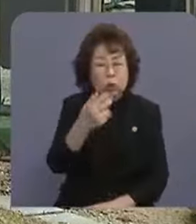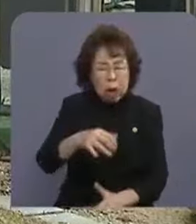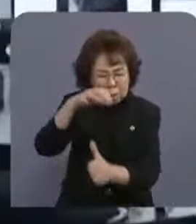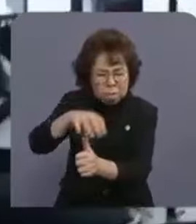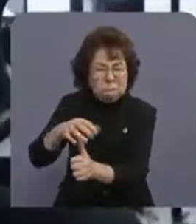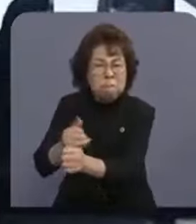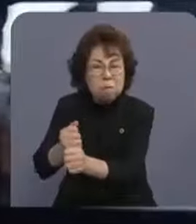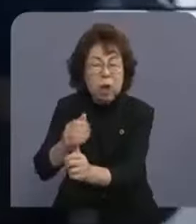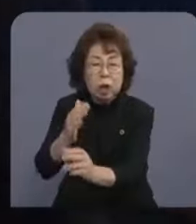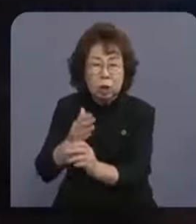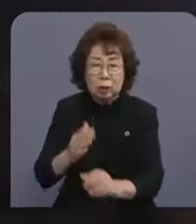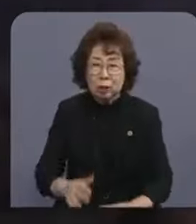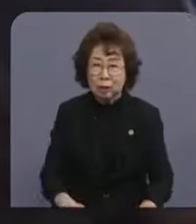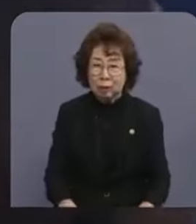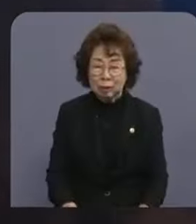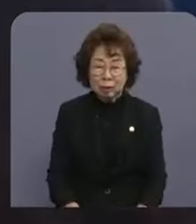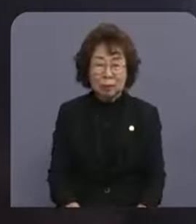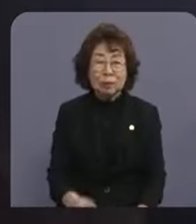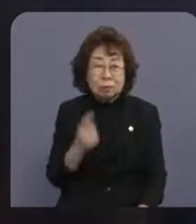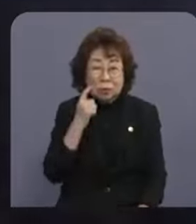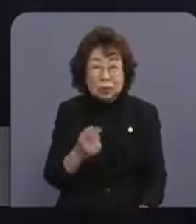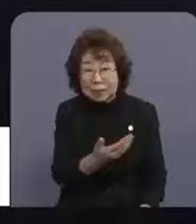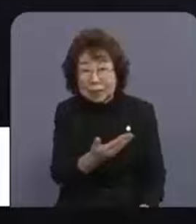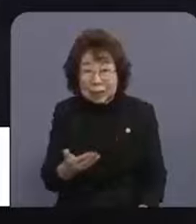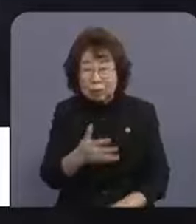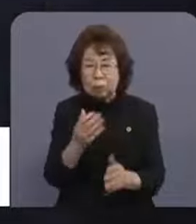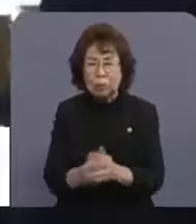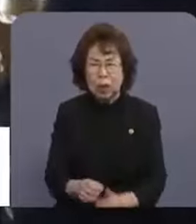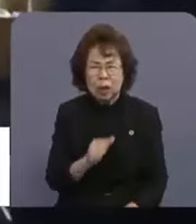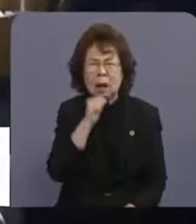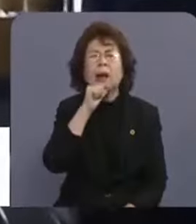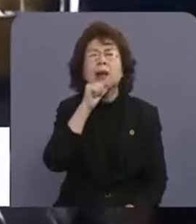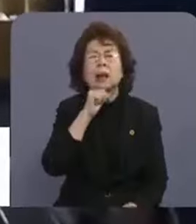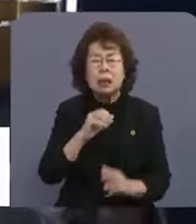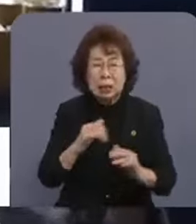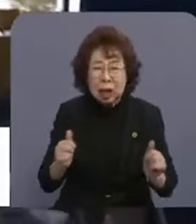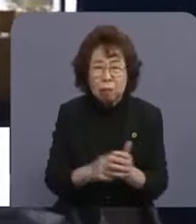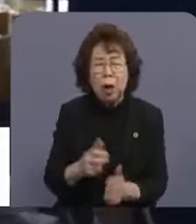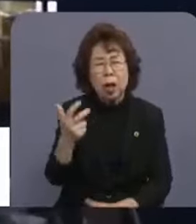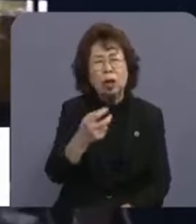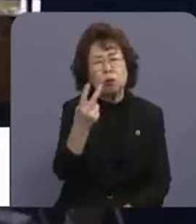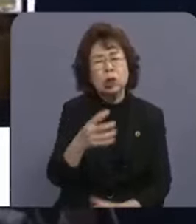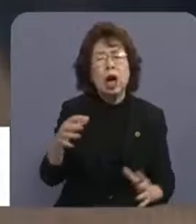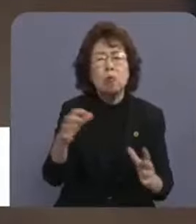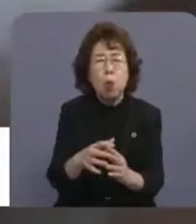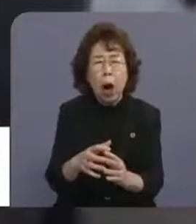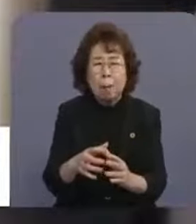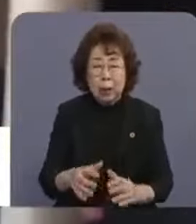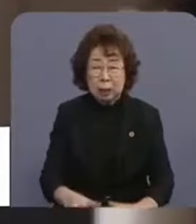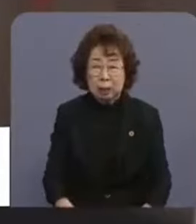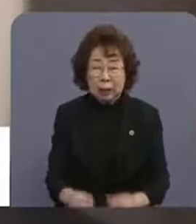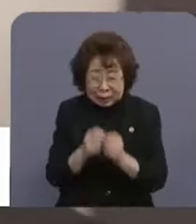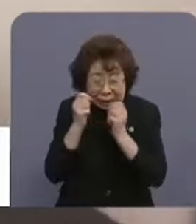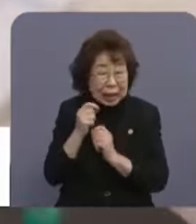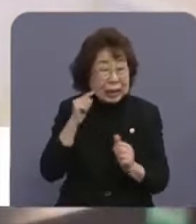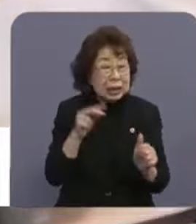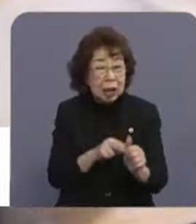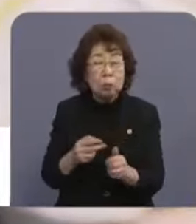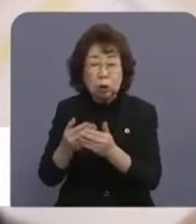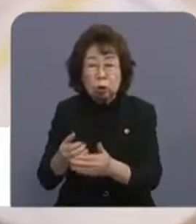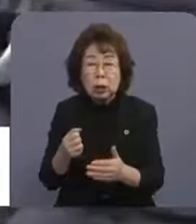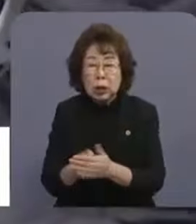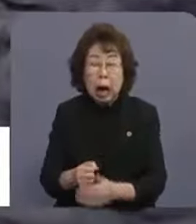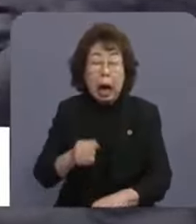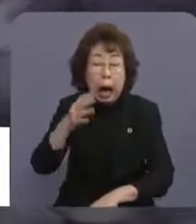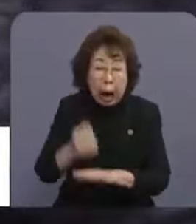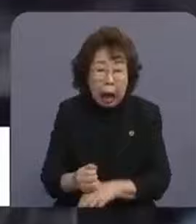구속했습니다. 검찰에 넘겨진 이들 중엔 영세상인 72명도 포함됐습니다. 개인정보를 제공했다가